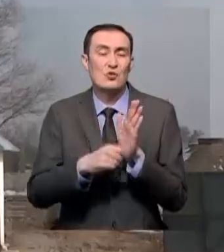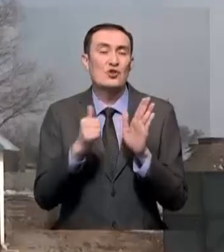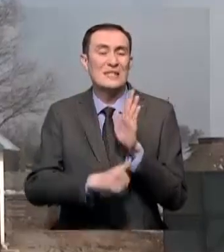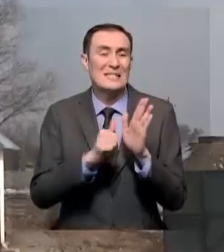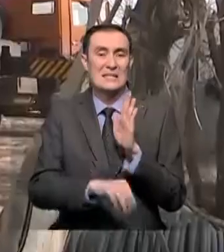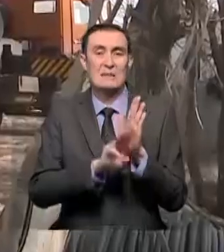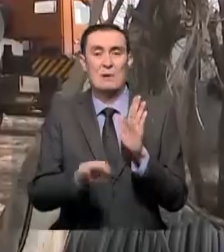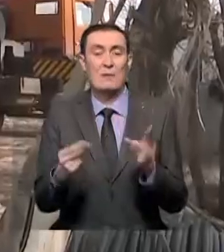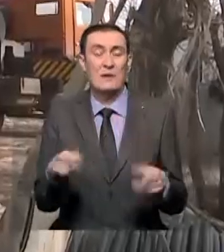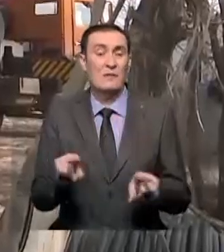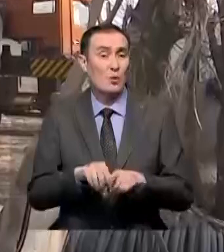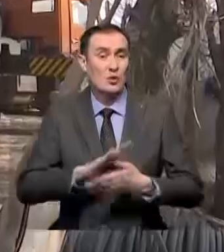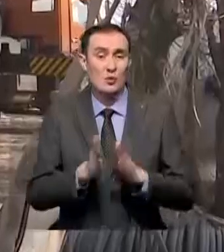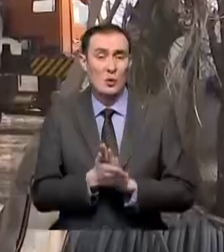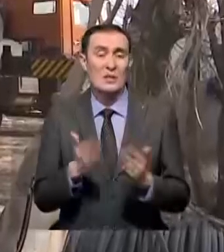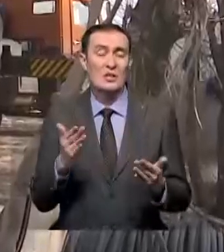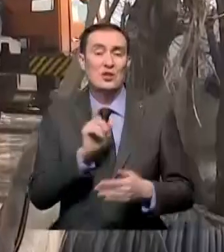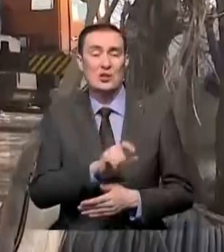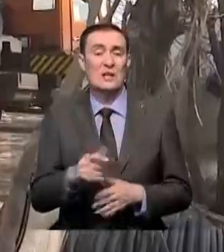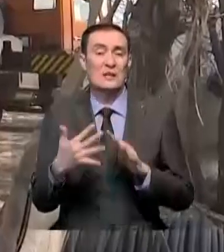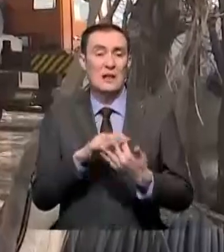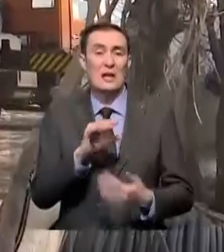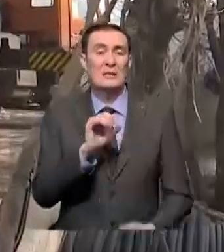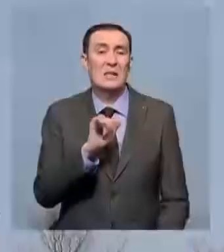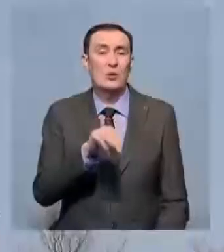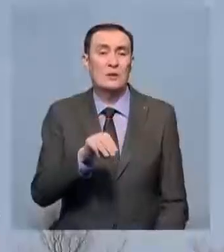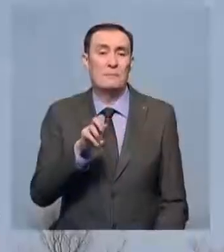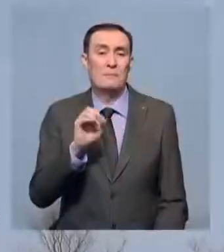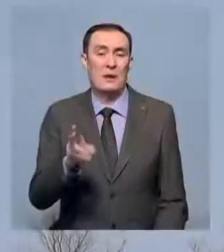К слову, в такой же ситуации оказались и жители села Саудбек.